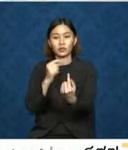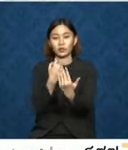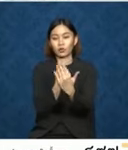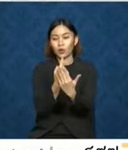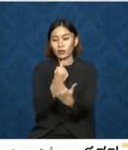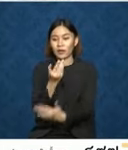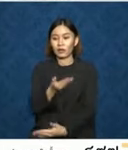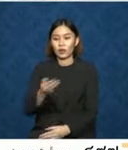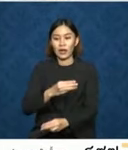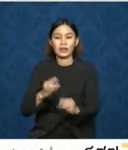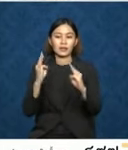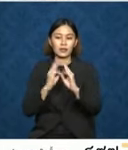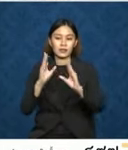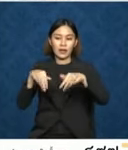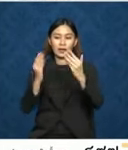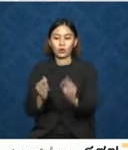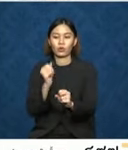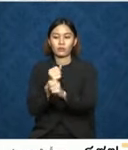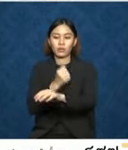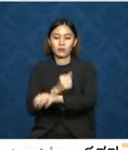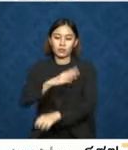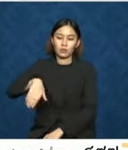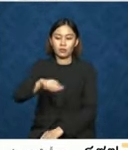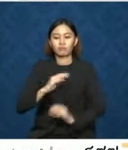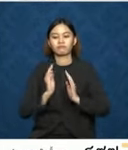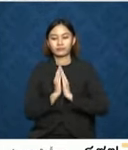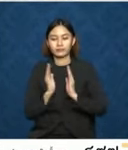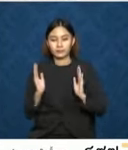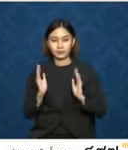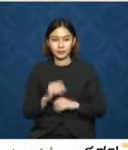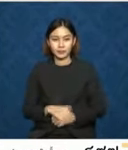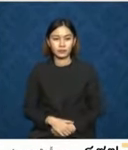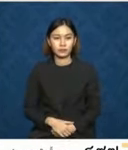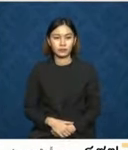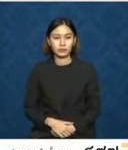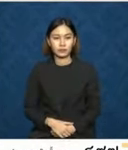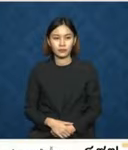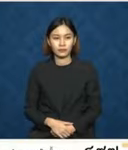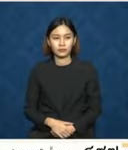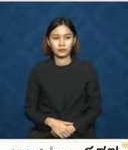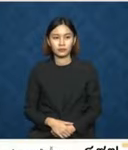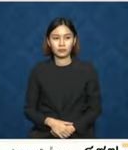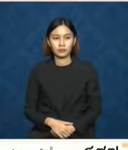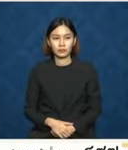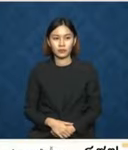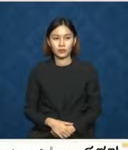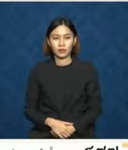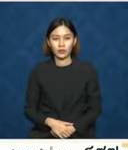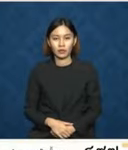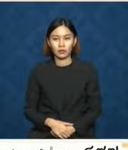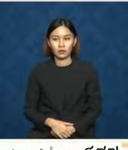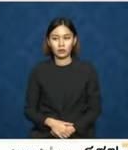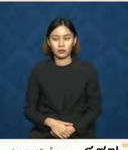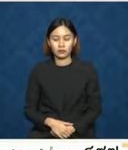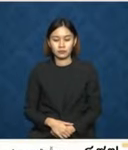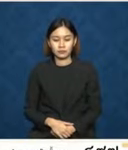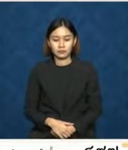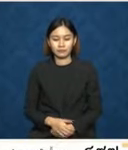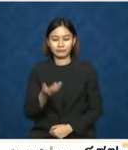ของท่านได้สัญญาไว้กับลูกจ้างด้วยนะครับขอบคุณครับท่านประธานขอเชิญคุณจำลอง